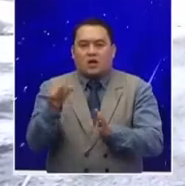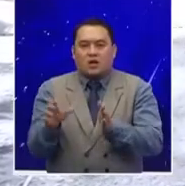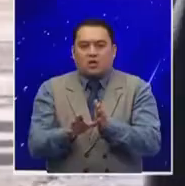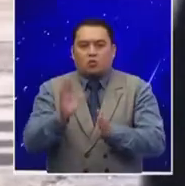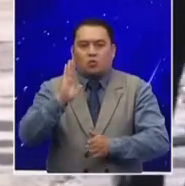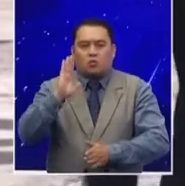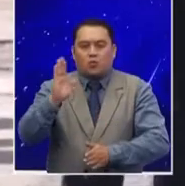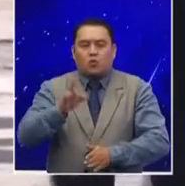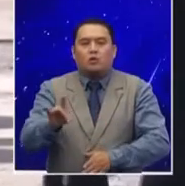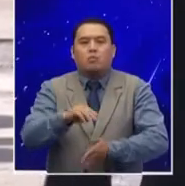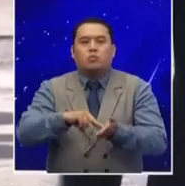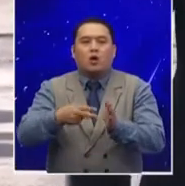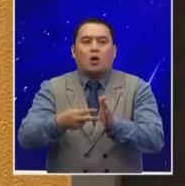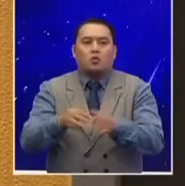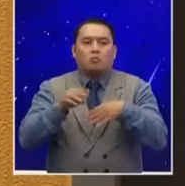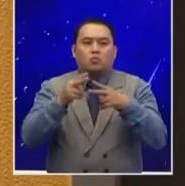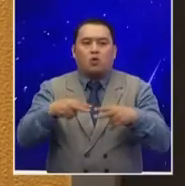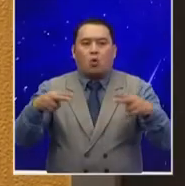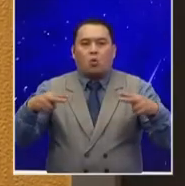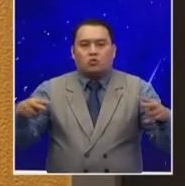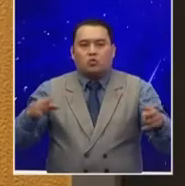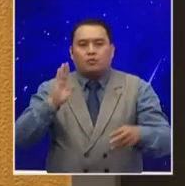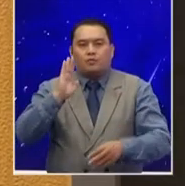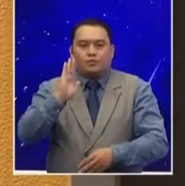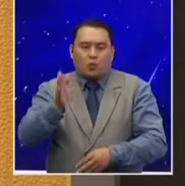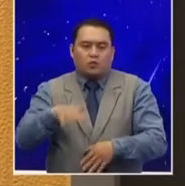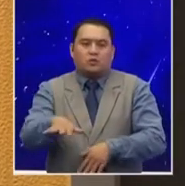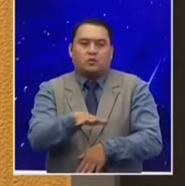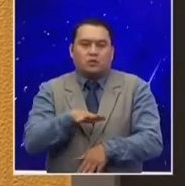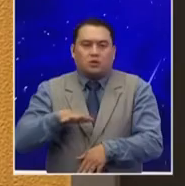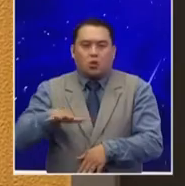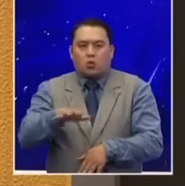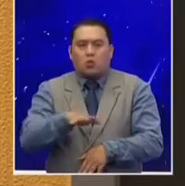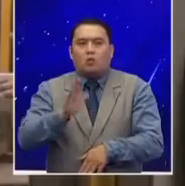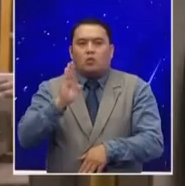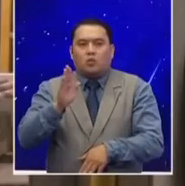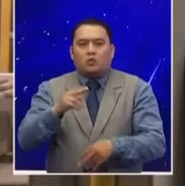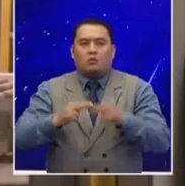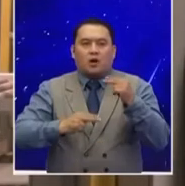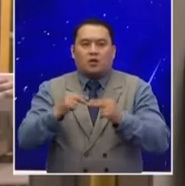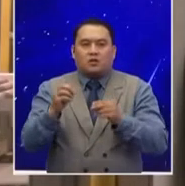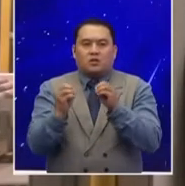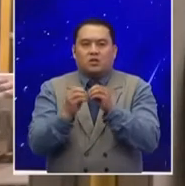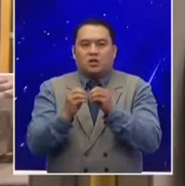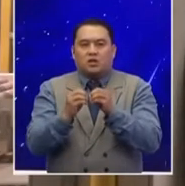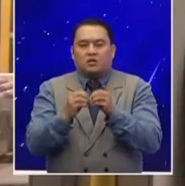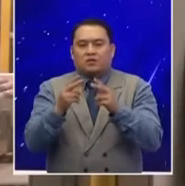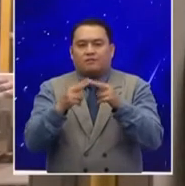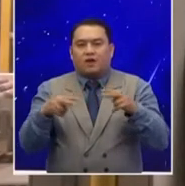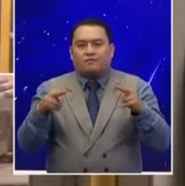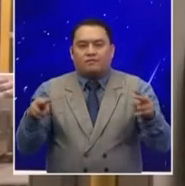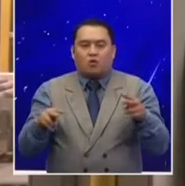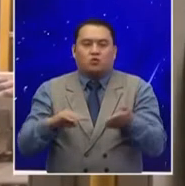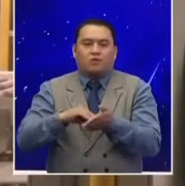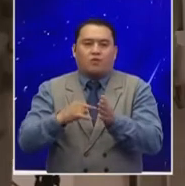Из Карасайского района планируется провести воздушную линию. А на территории индустриальной зоны будут построены около 10 трансформаторов.